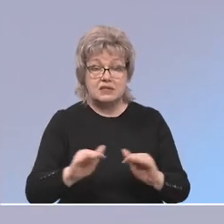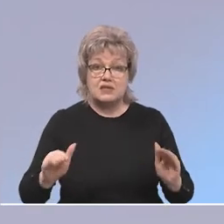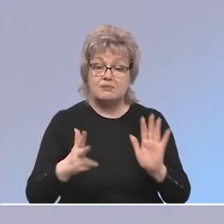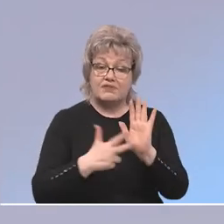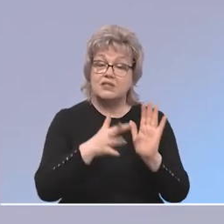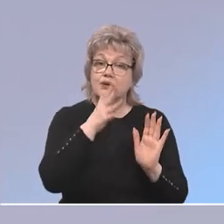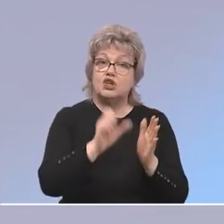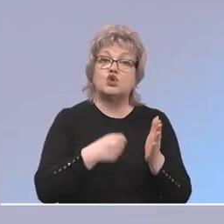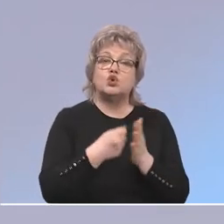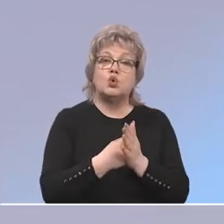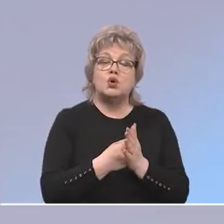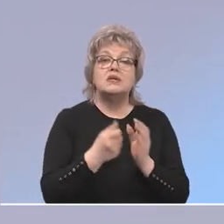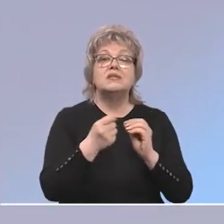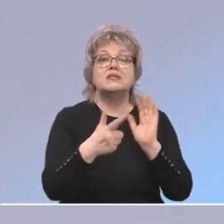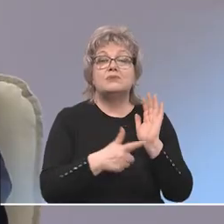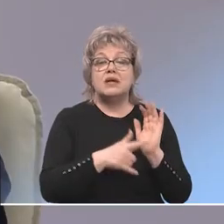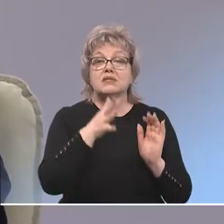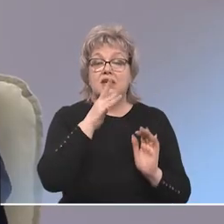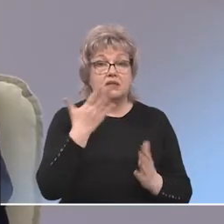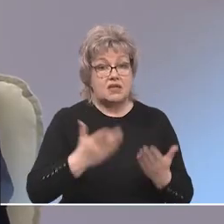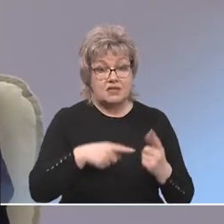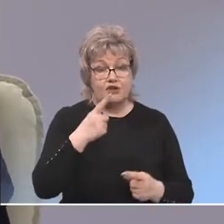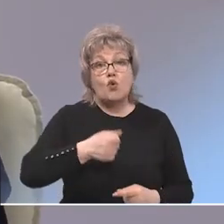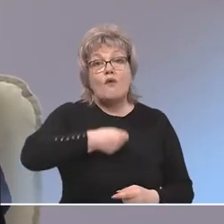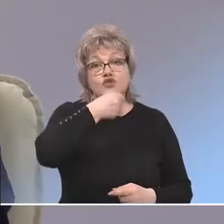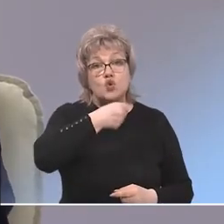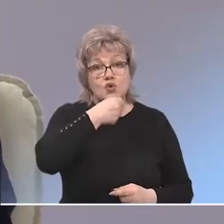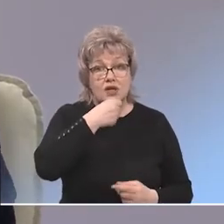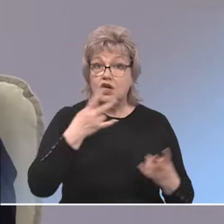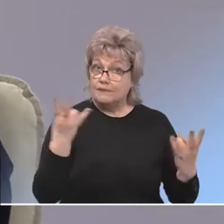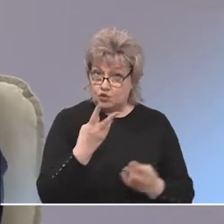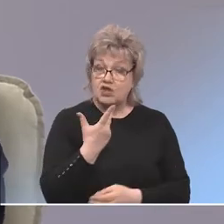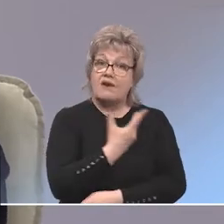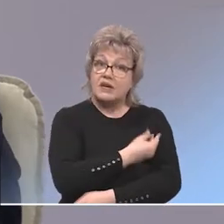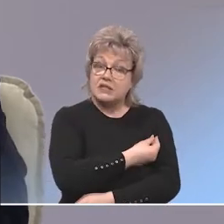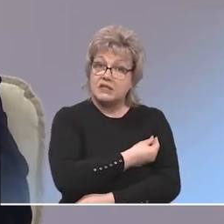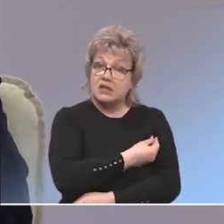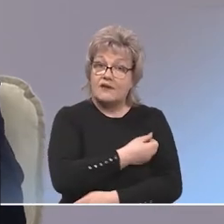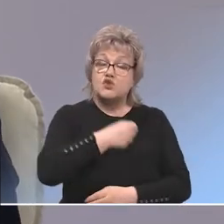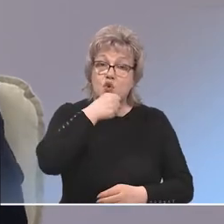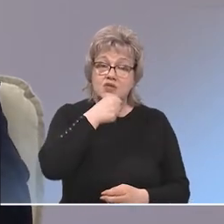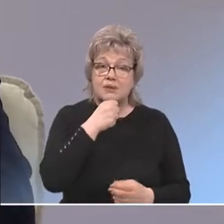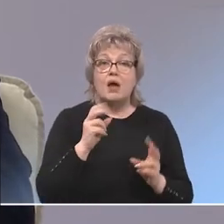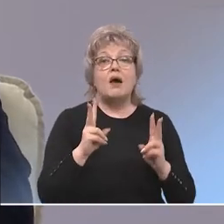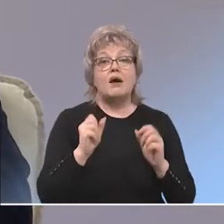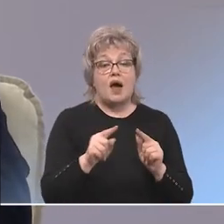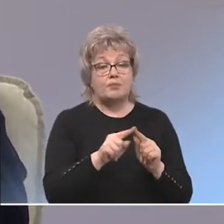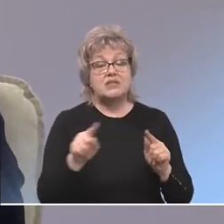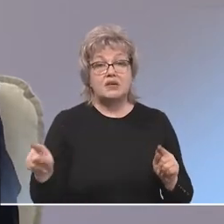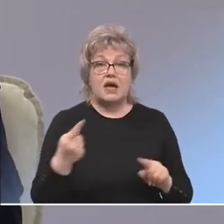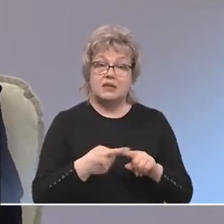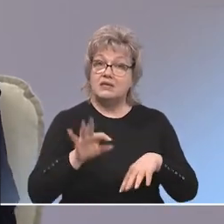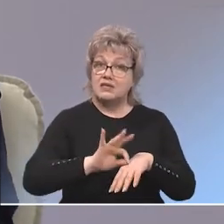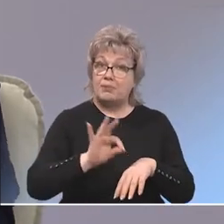с 8 лет до 17 лет. Если говорить о взрослых, нужна какая-то вакцина взрослым и вообще, в принципе, то есть как протекает